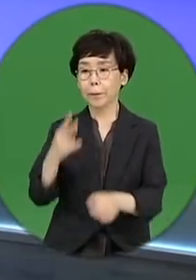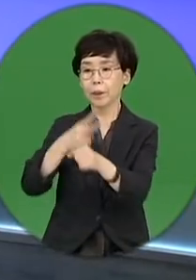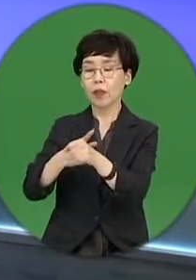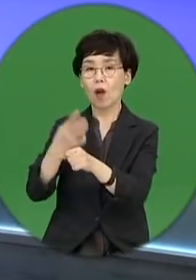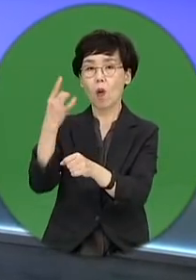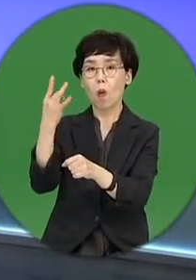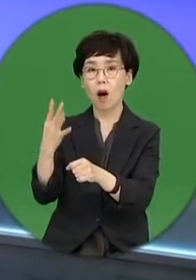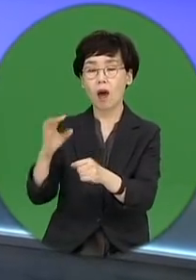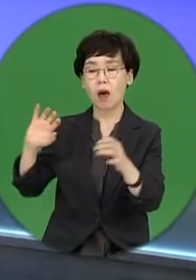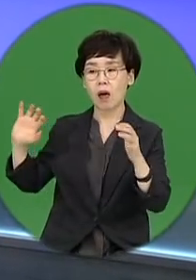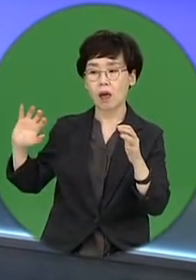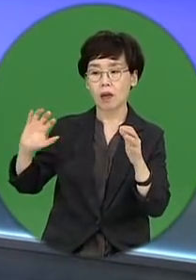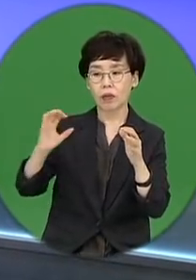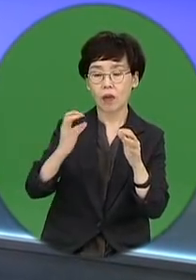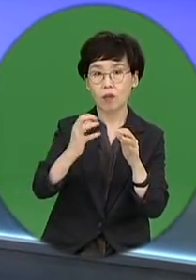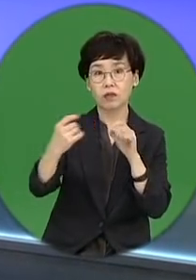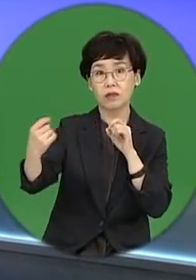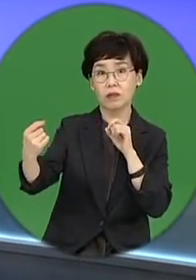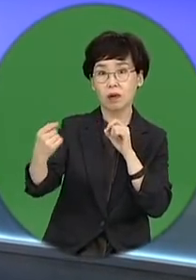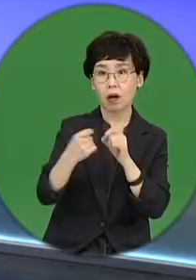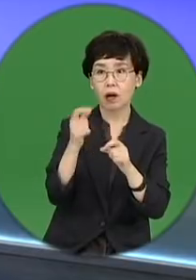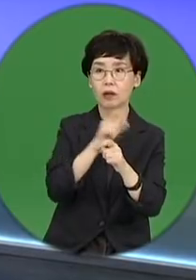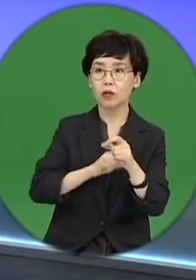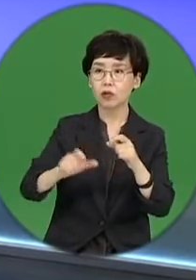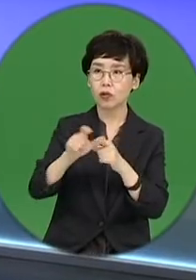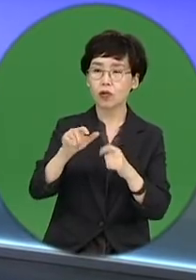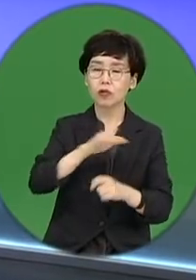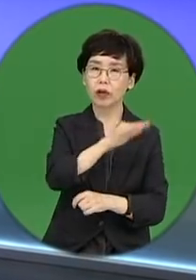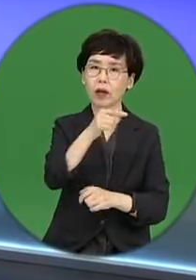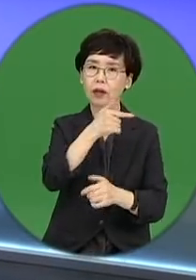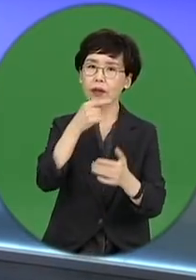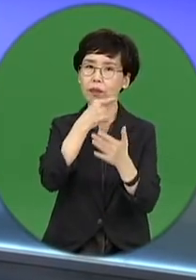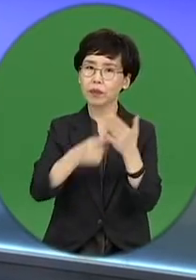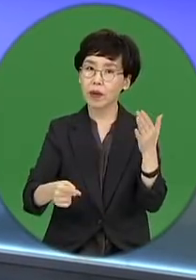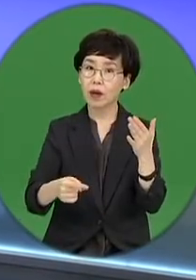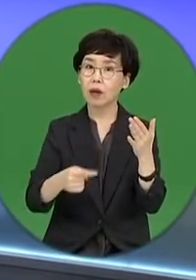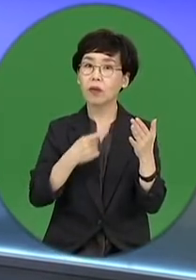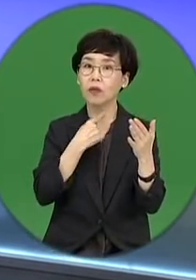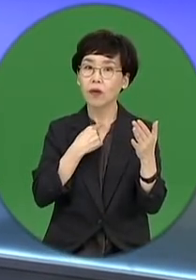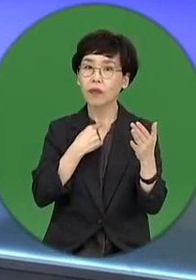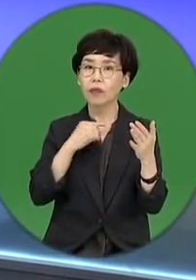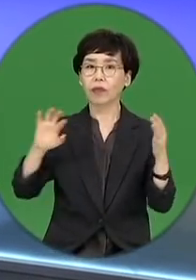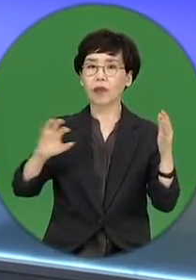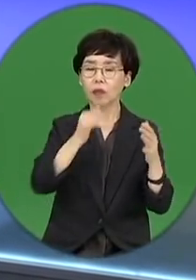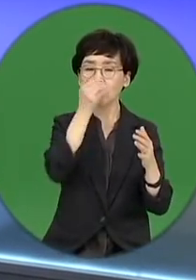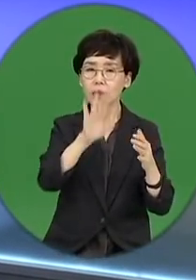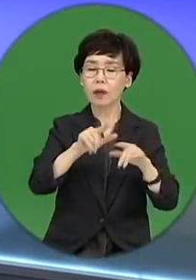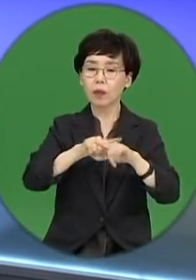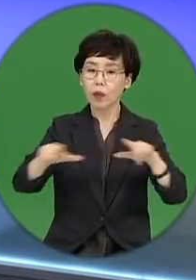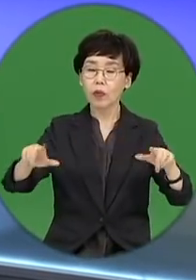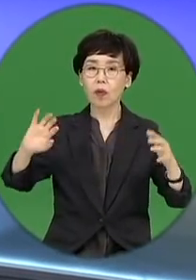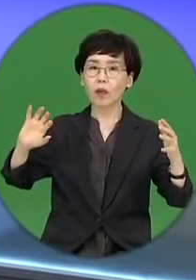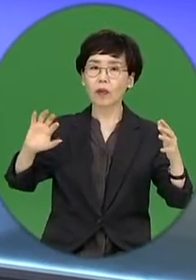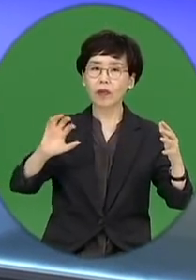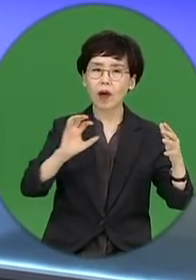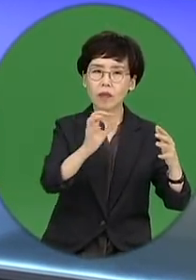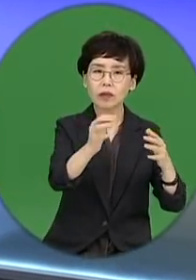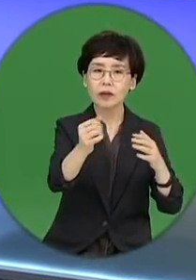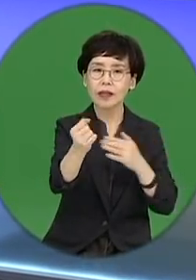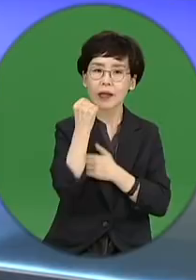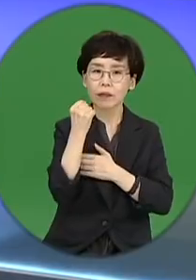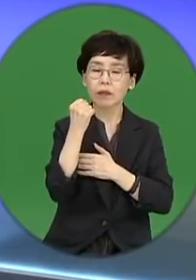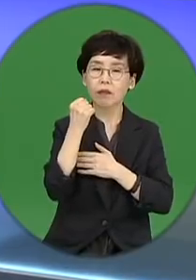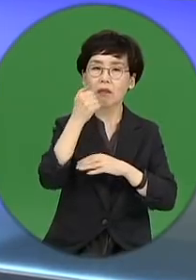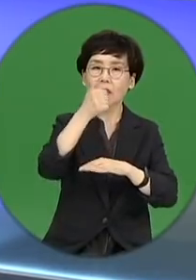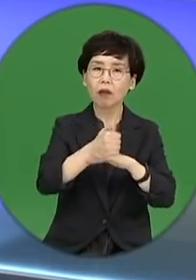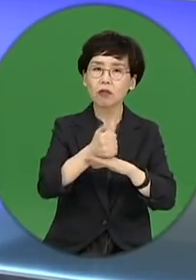태풍이 다가오면 다가올수록 물론 우리에게 큰 피해를 안겼던 태풍도 있지만 대체적으로 태풍의 위력이 약해졌는데, 그렇죠.